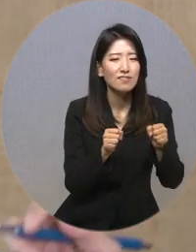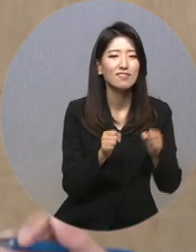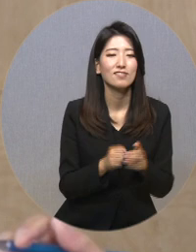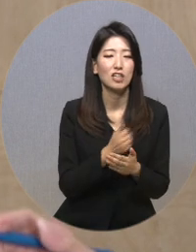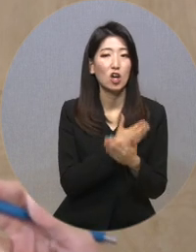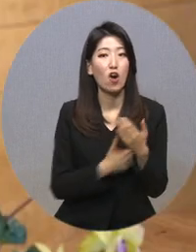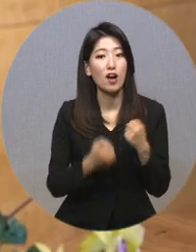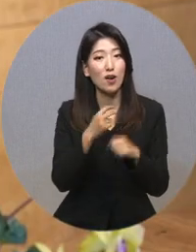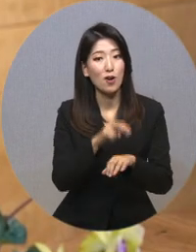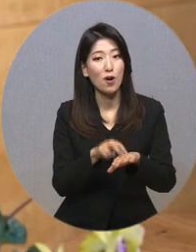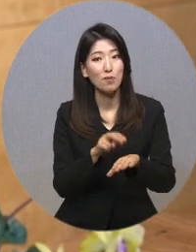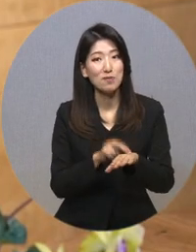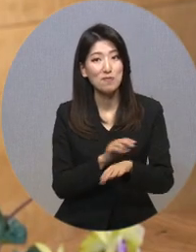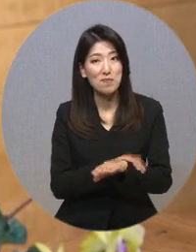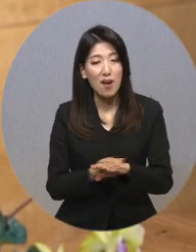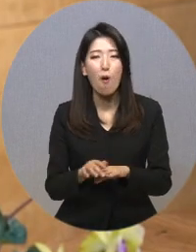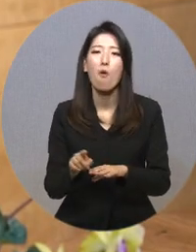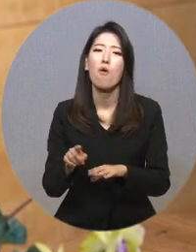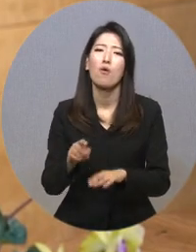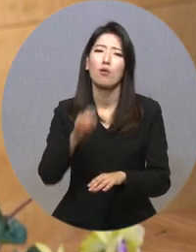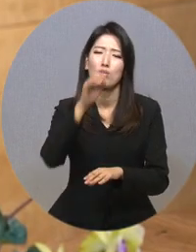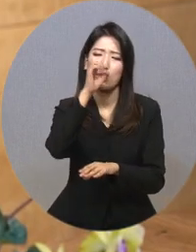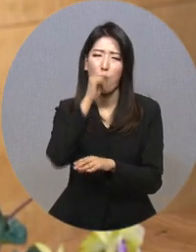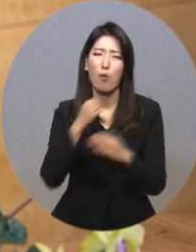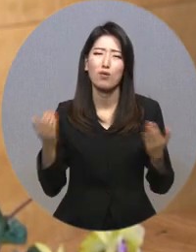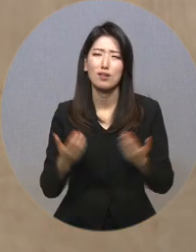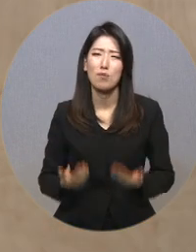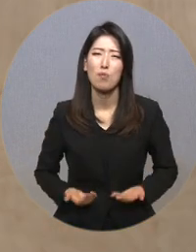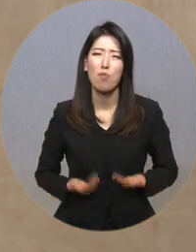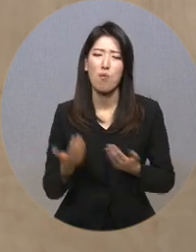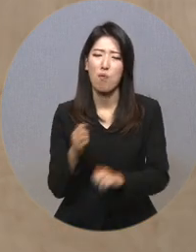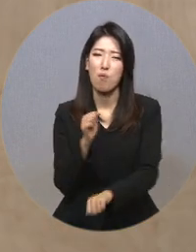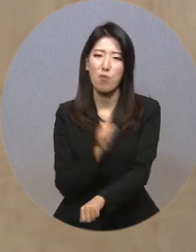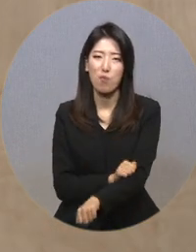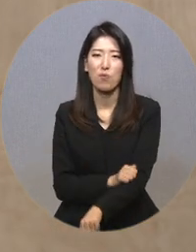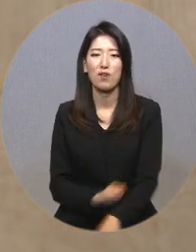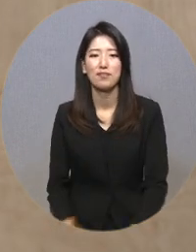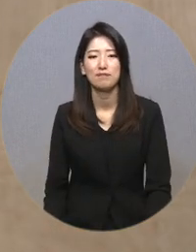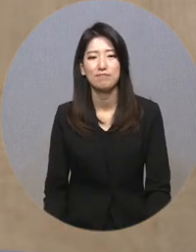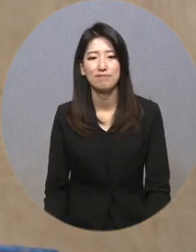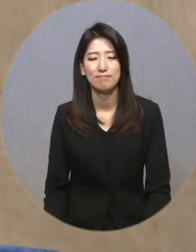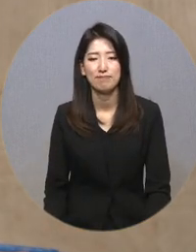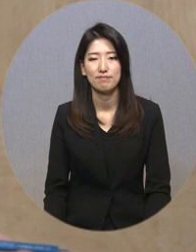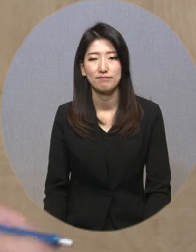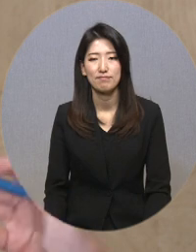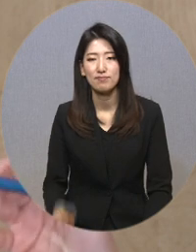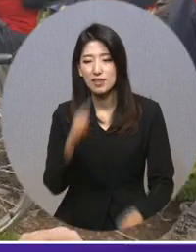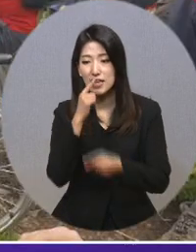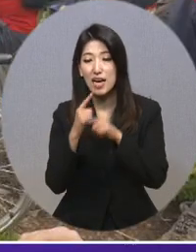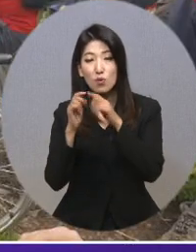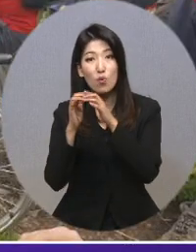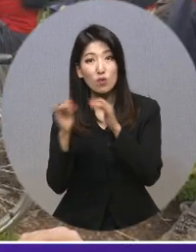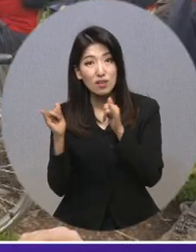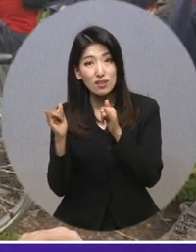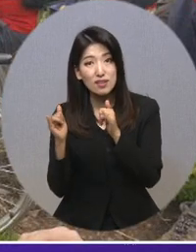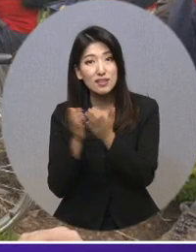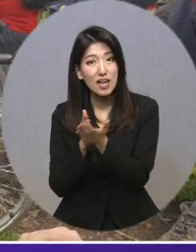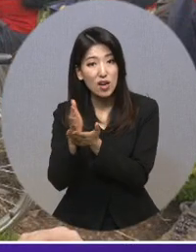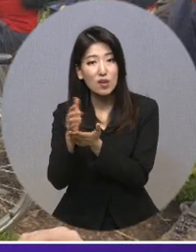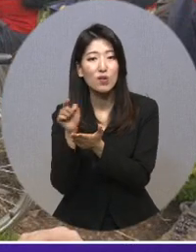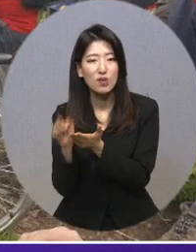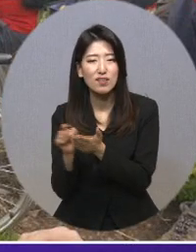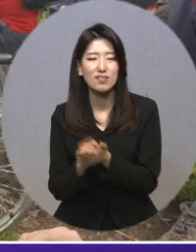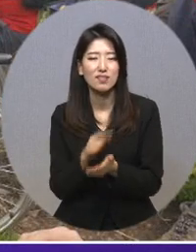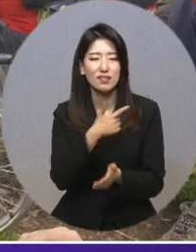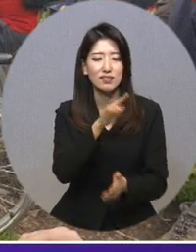얘기도 들었고요. 좋은 일을 많이 한다고 저도 얘기를 많이 들었거든요. 말씀하신 것처럼 간호과가 작년에는 오성산 했고요. 네. 그 전에는